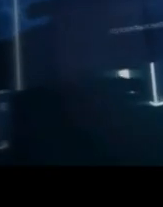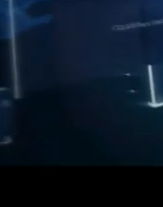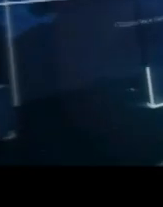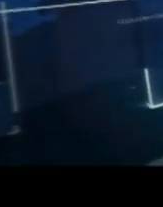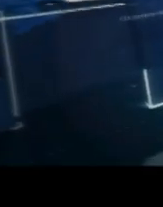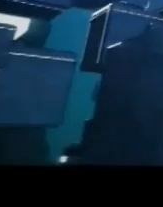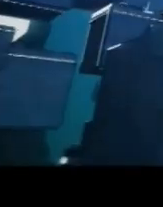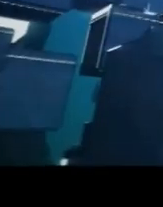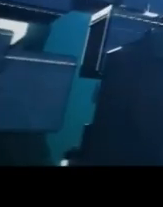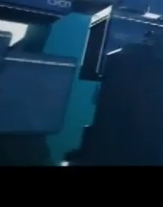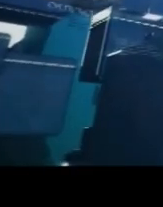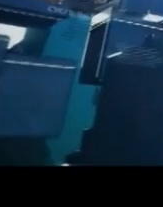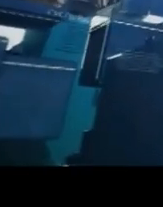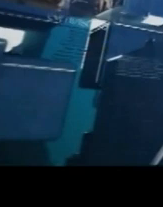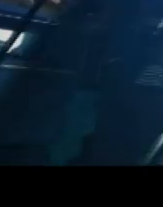Музика